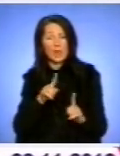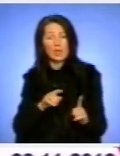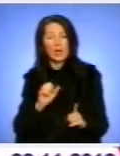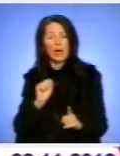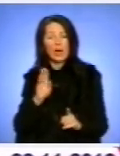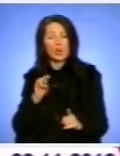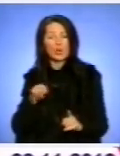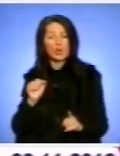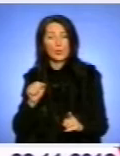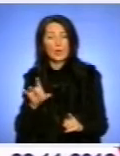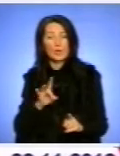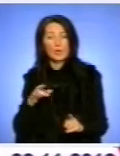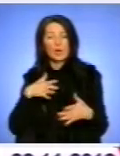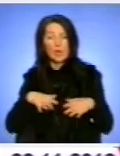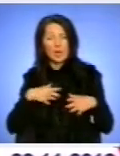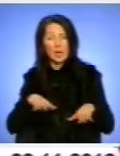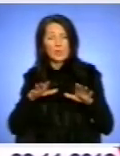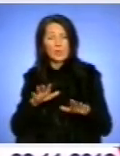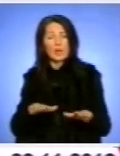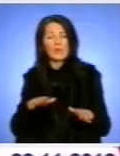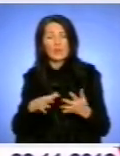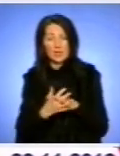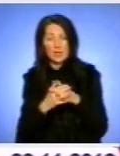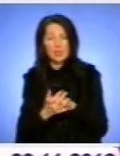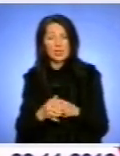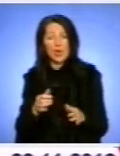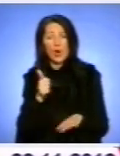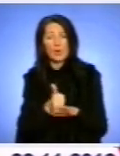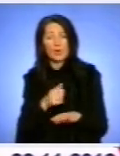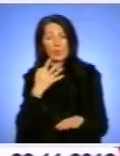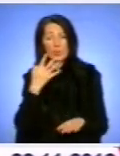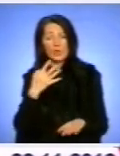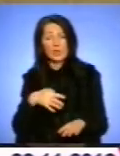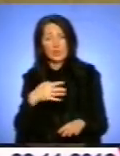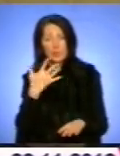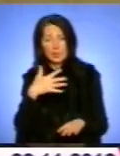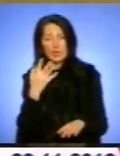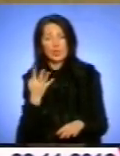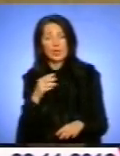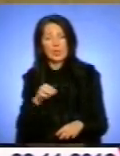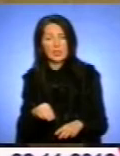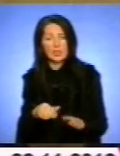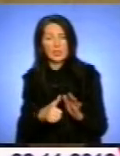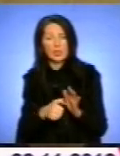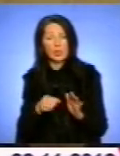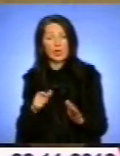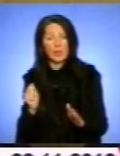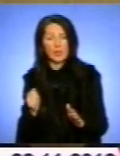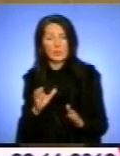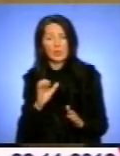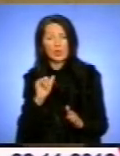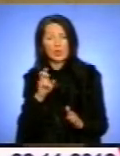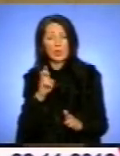Крим, місцевих рад та сільських, селищних, міських голів – 54 тисячі 600 гривень. Субвенція вже прийшла.